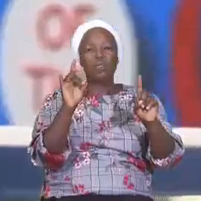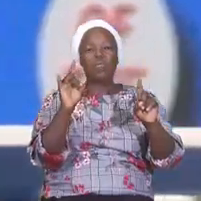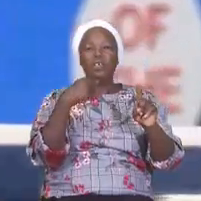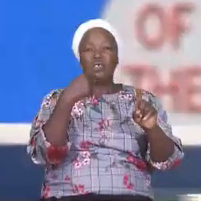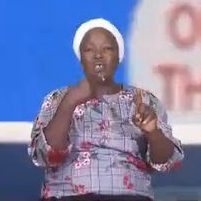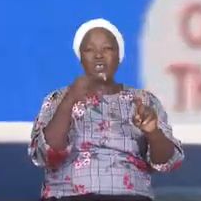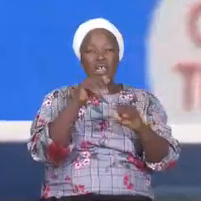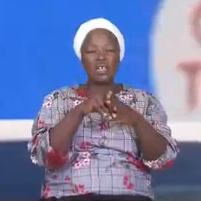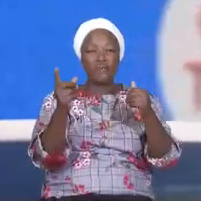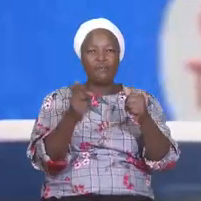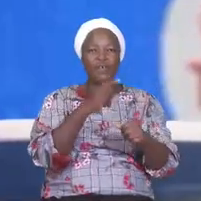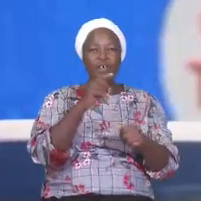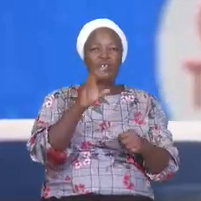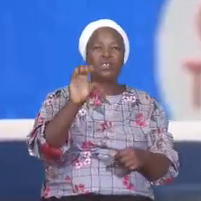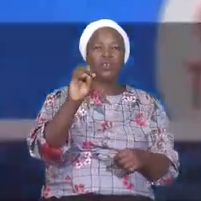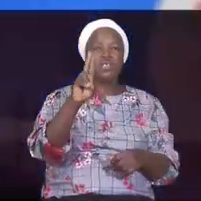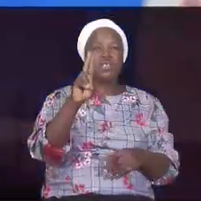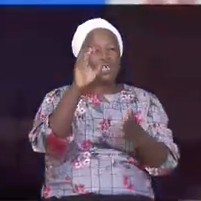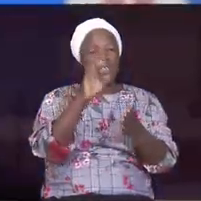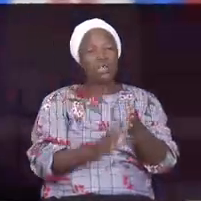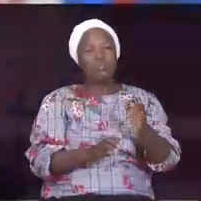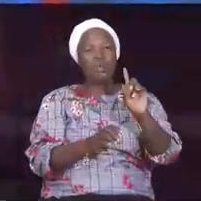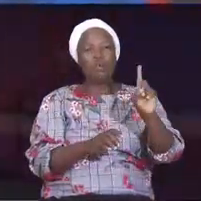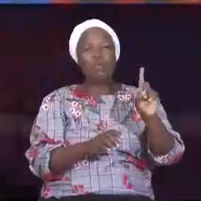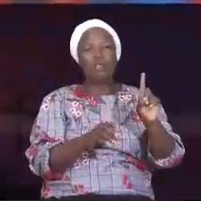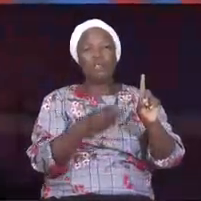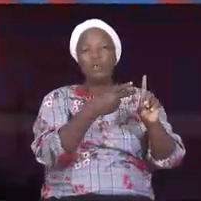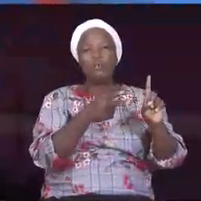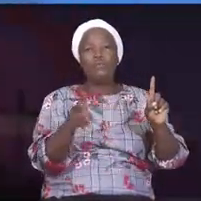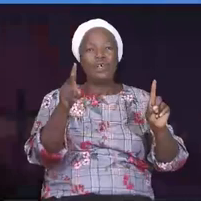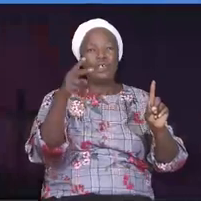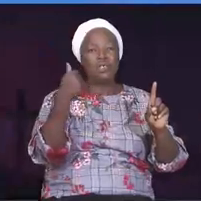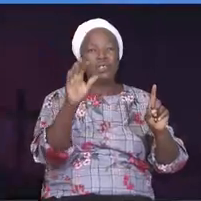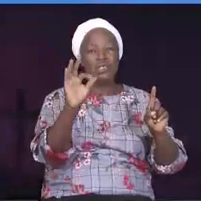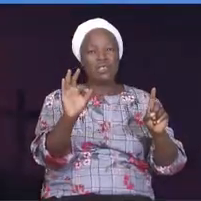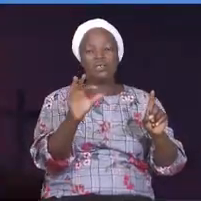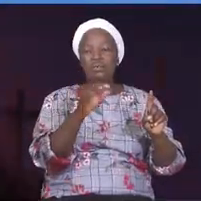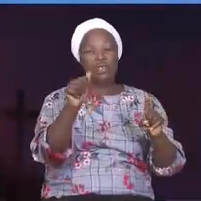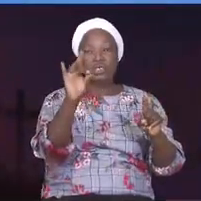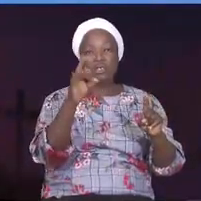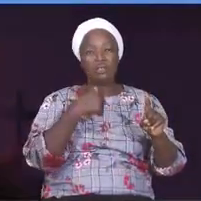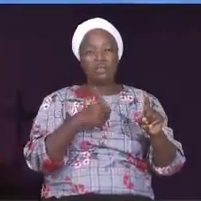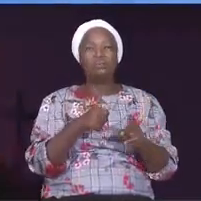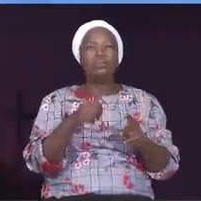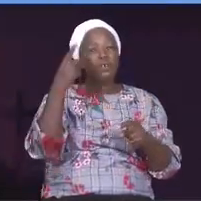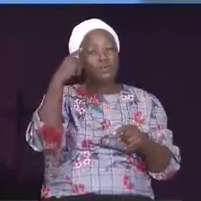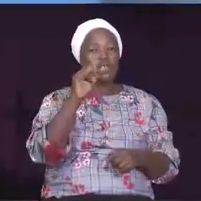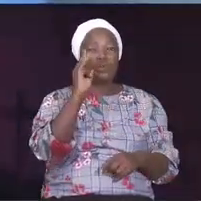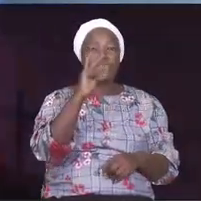1 Corinthiens, chapitre 1. 1 Corinthiens, chapitre